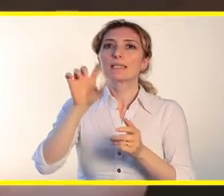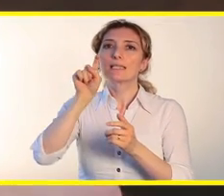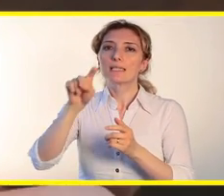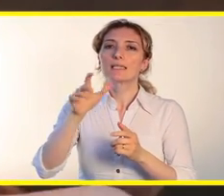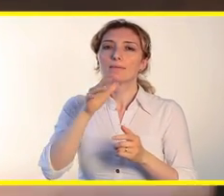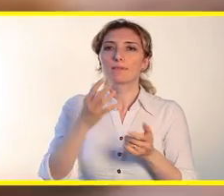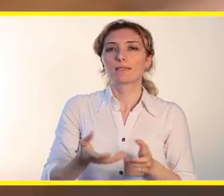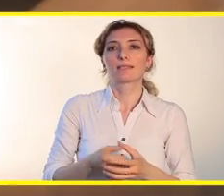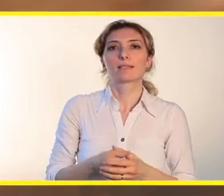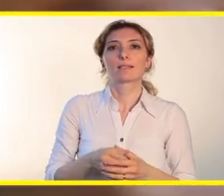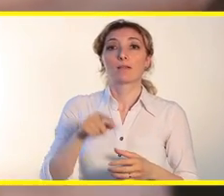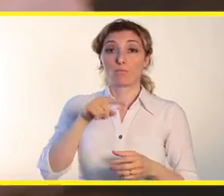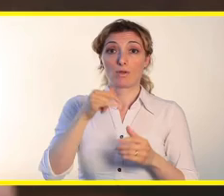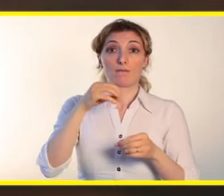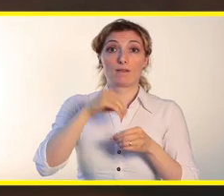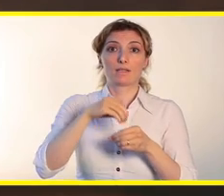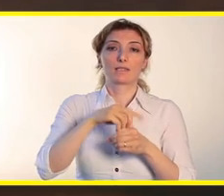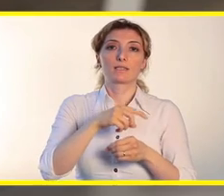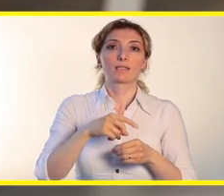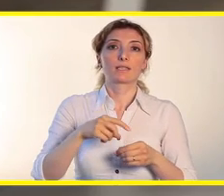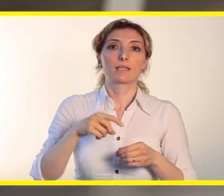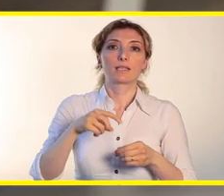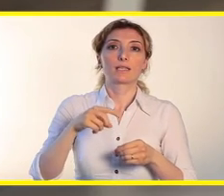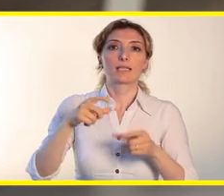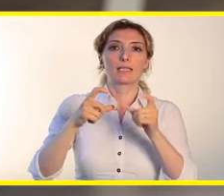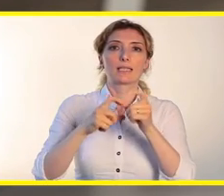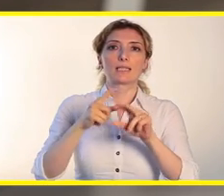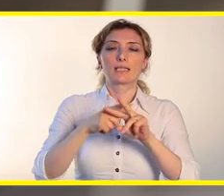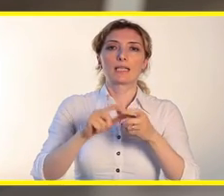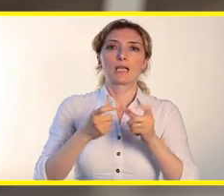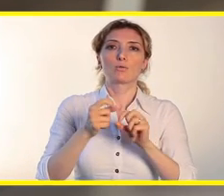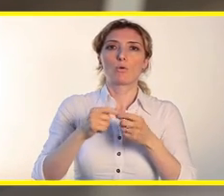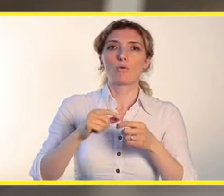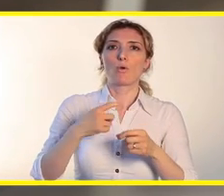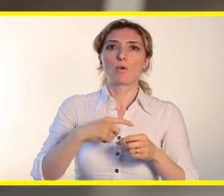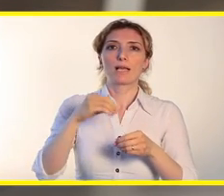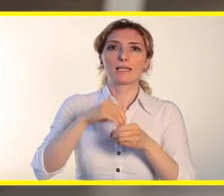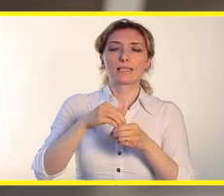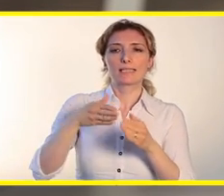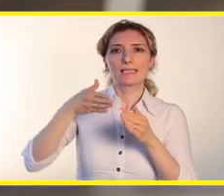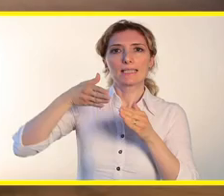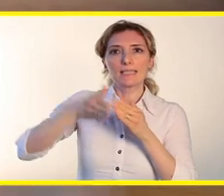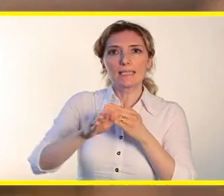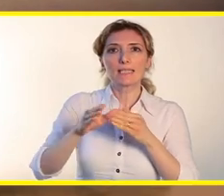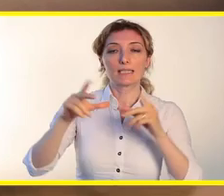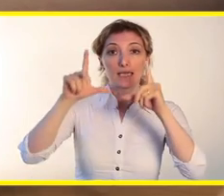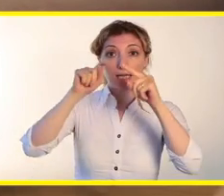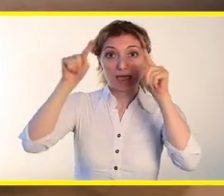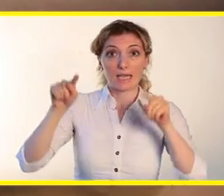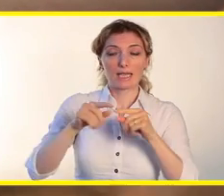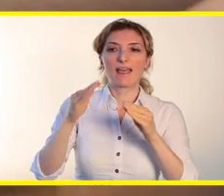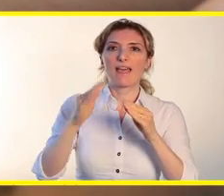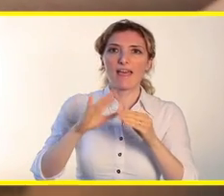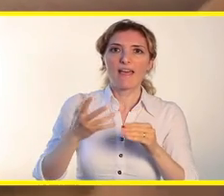seçebilirsiniz. HTC One M9 Sensom özelliğiyle giriş ekranınız evdeki, iş yerindeki